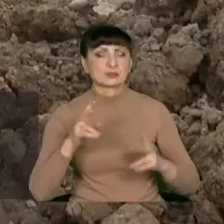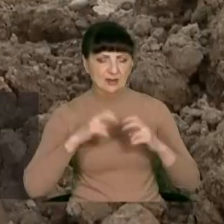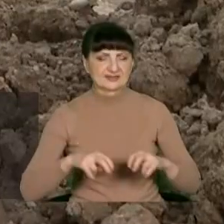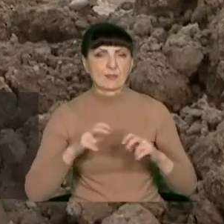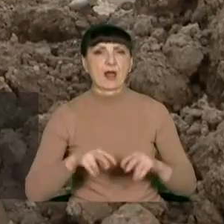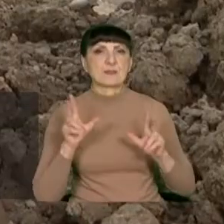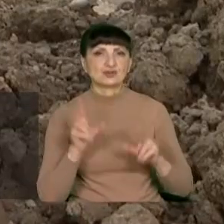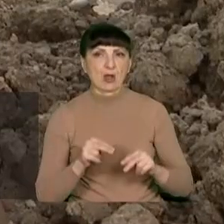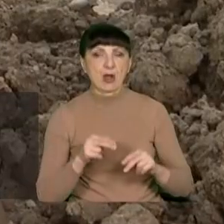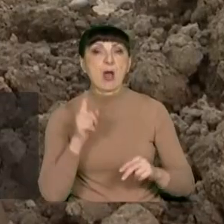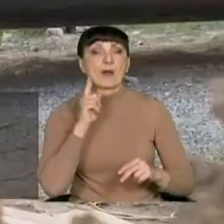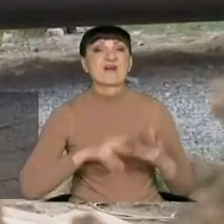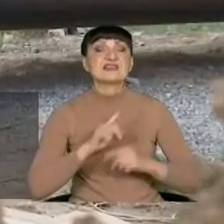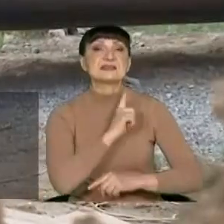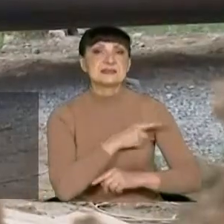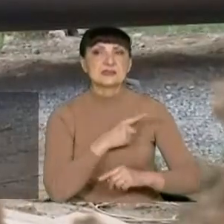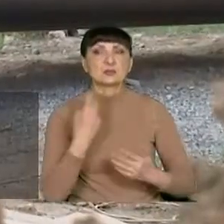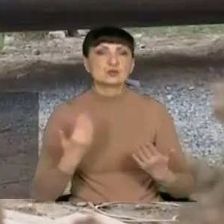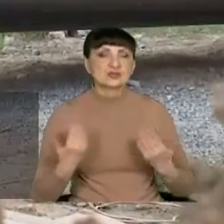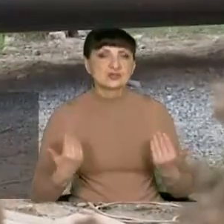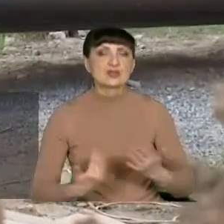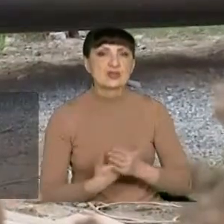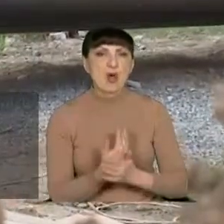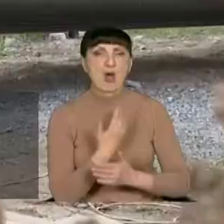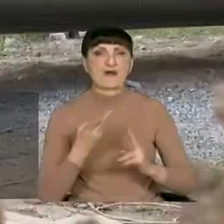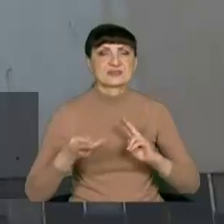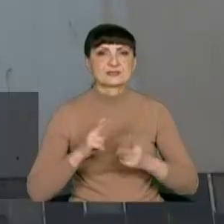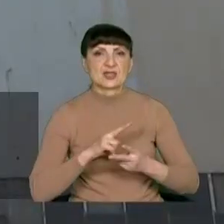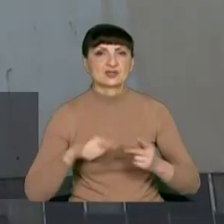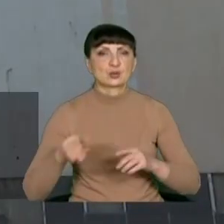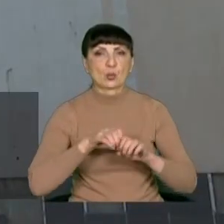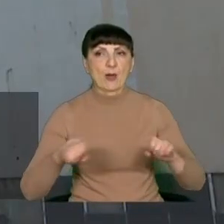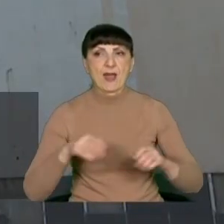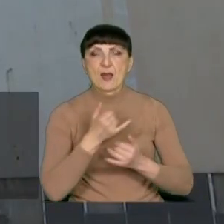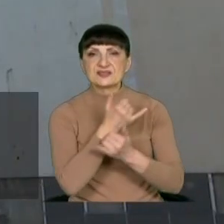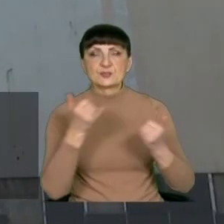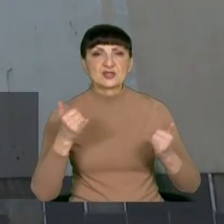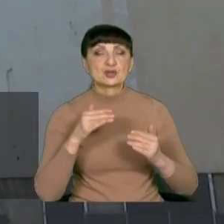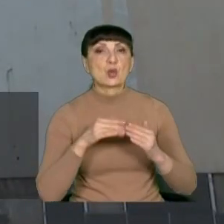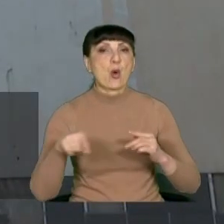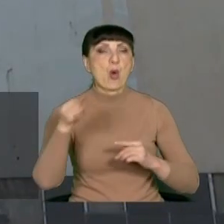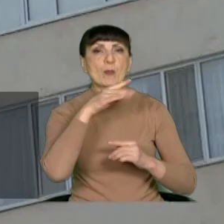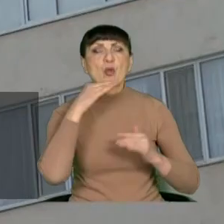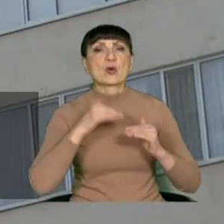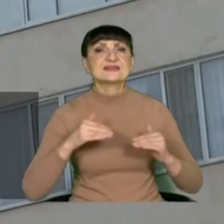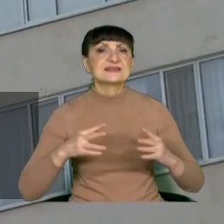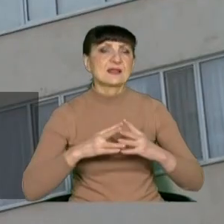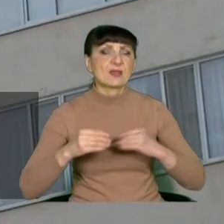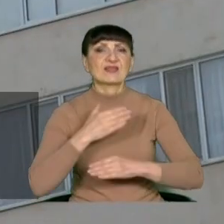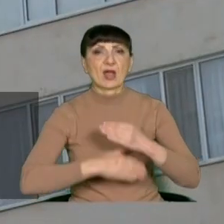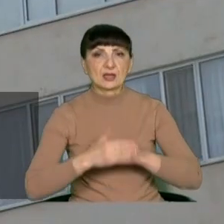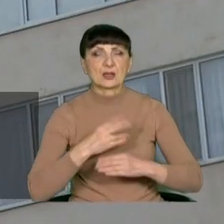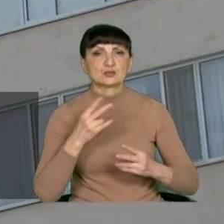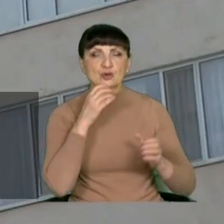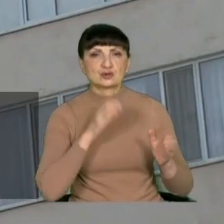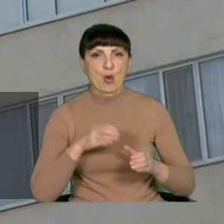разобраться. Пока же все силы они бросили на то, чтобы обеспечить дома в микрорайоне Туран-1, где живут многодетные семьи-инвалиды,